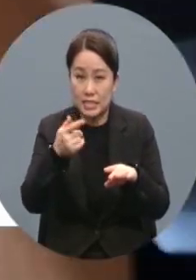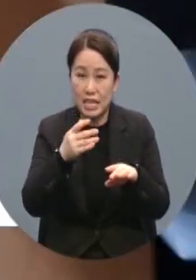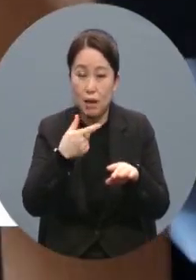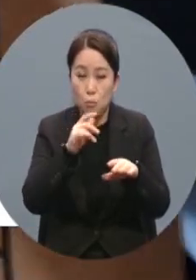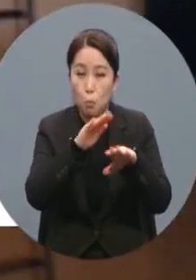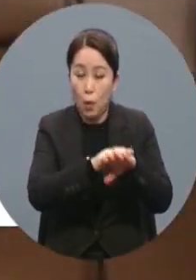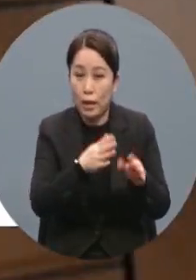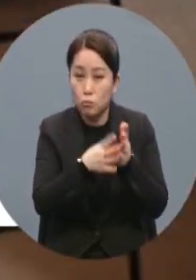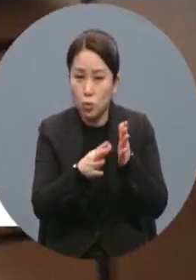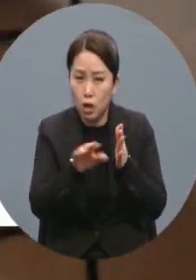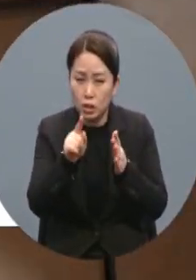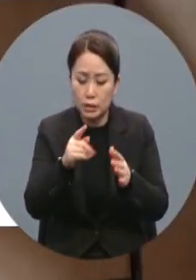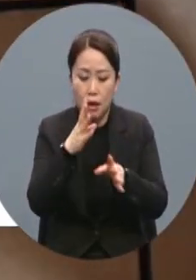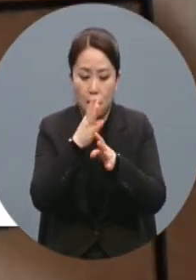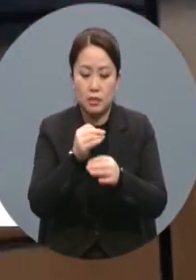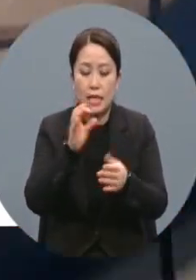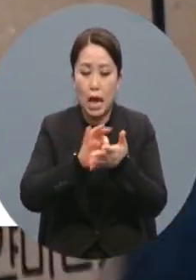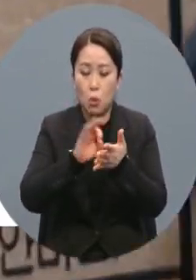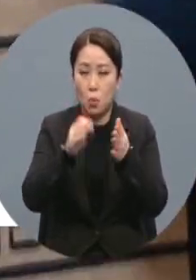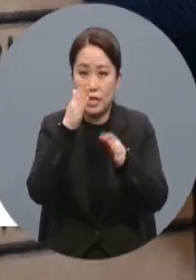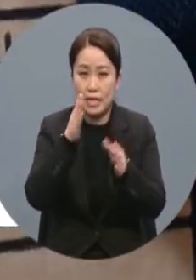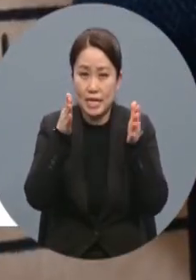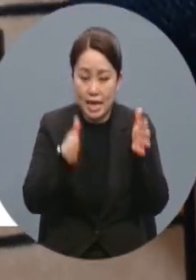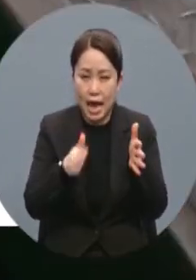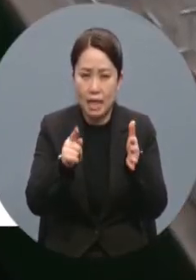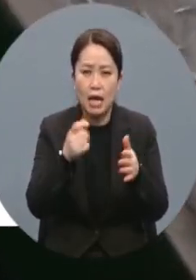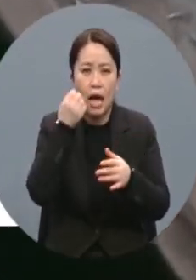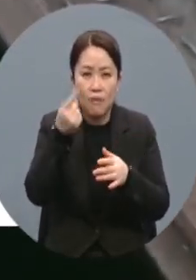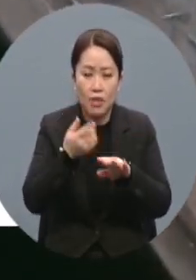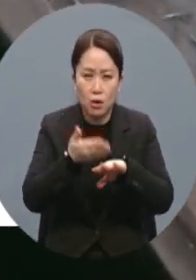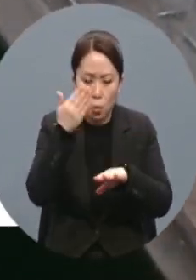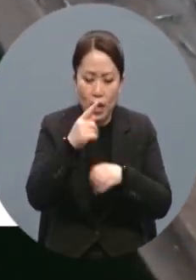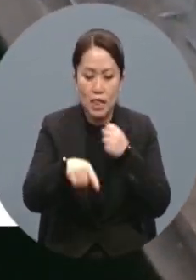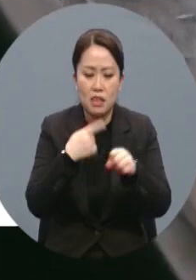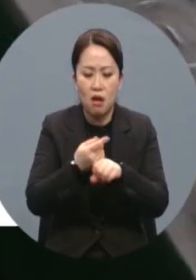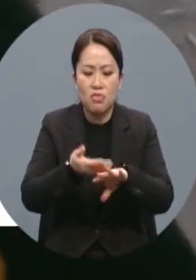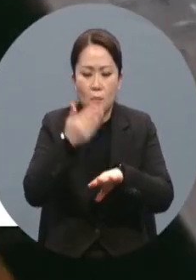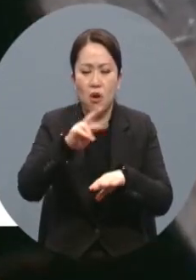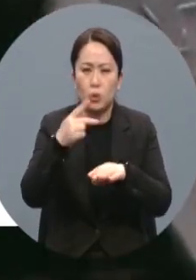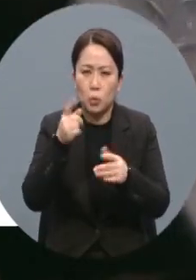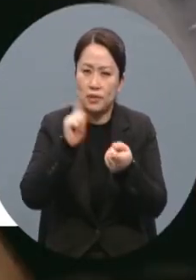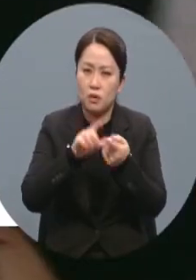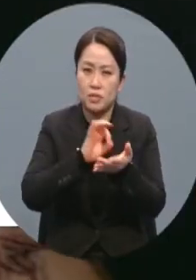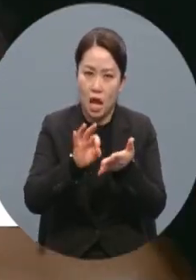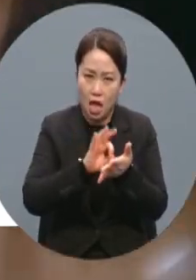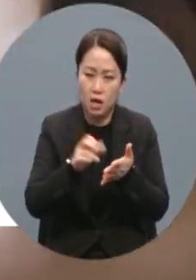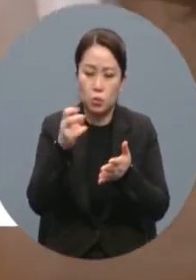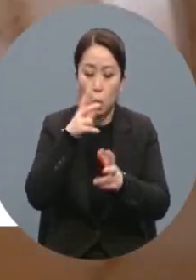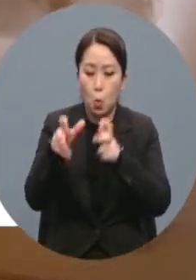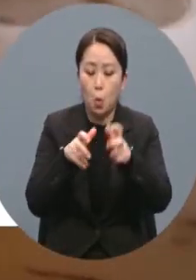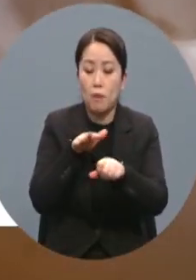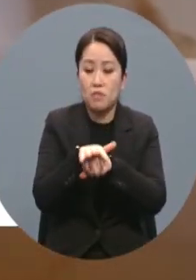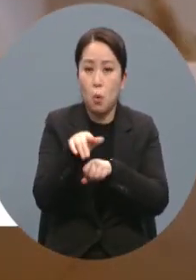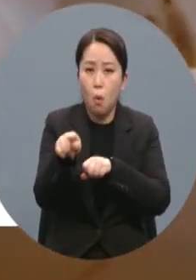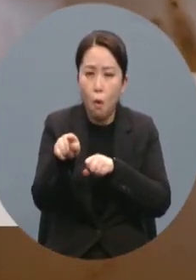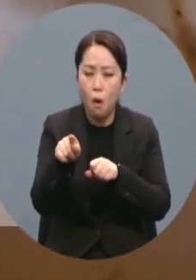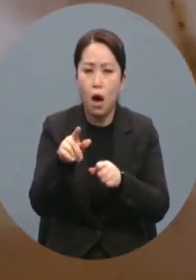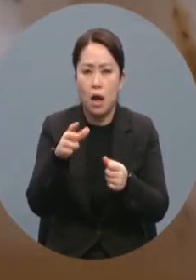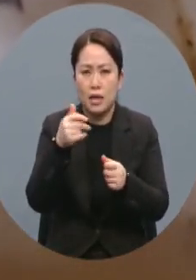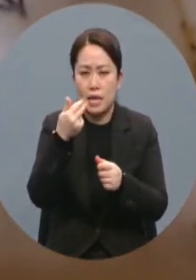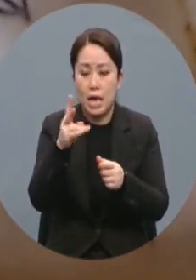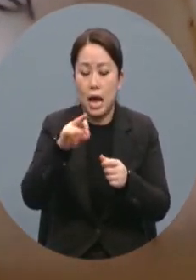1년 넘은 재료들도 그대로 사용했습니다 1번입니다 이밖에 5 농업용 향료를 불법 제조해 파는 등 모두